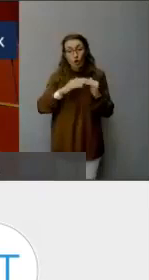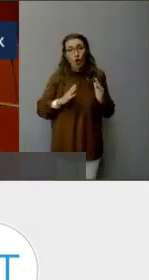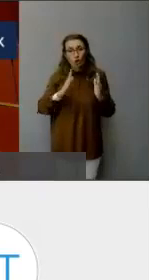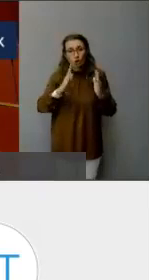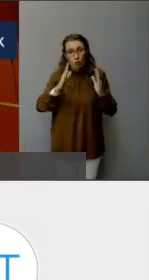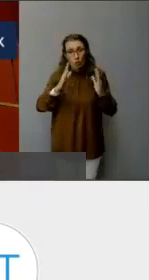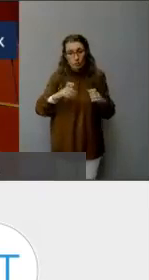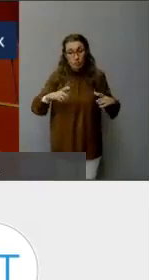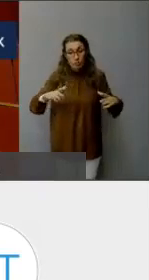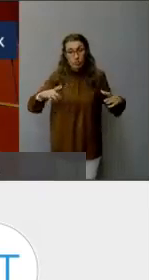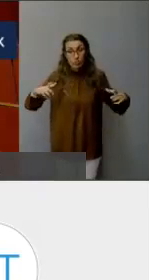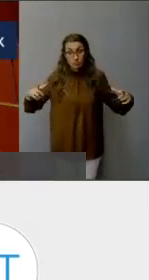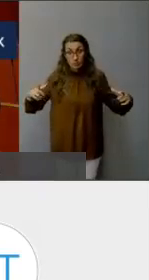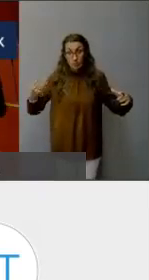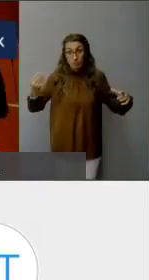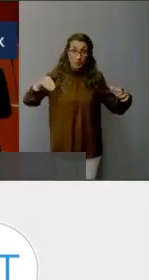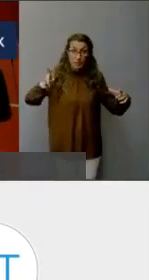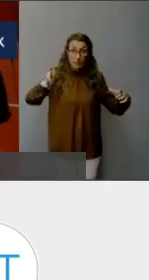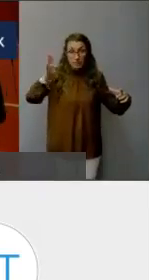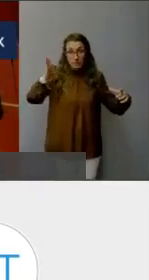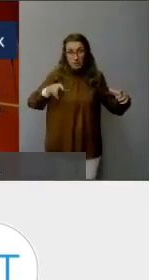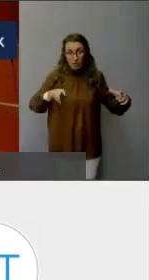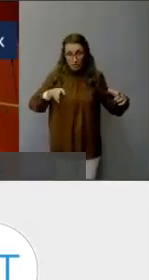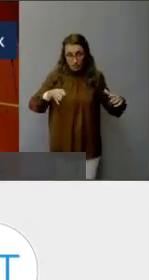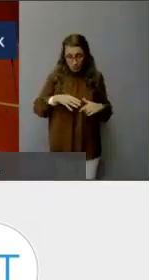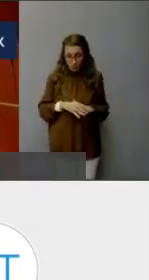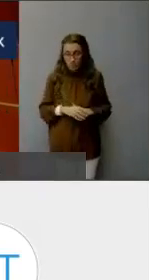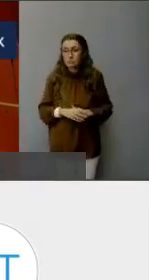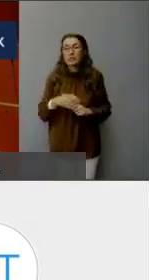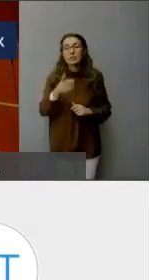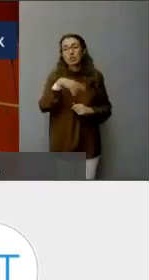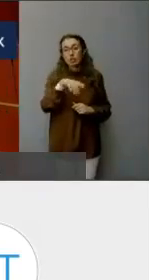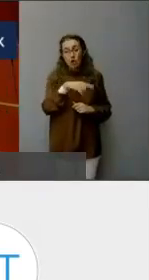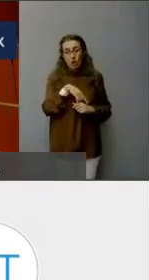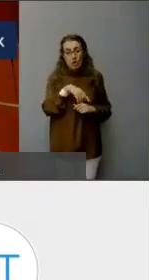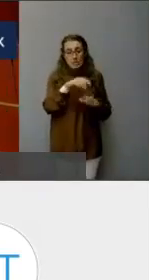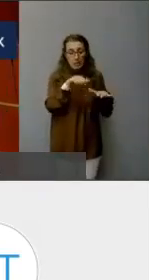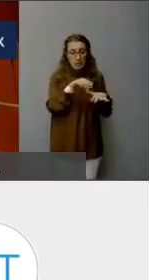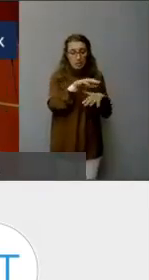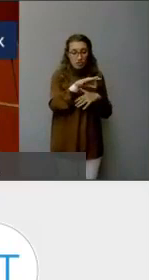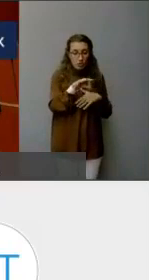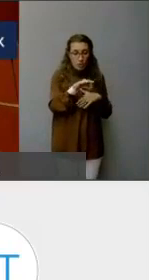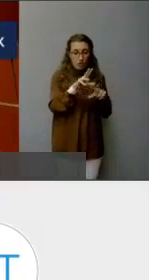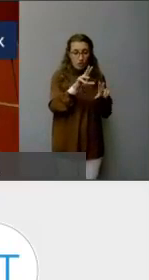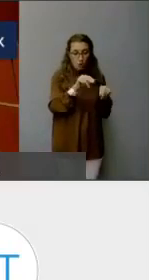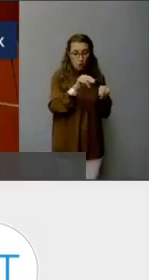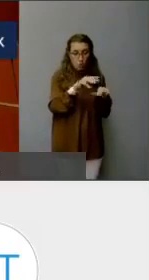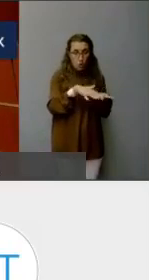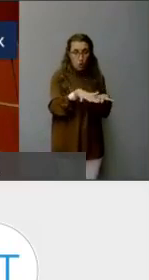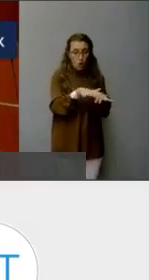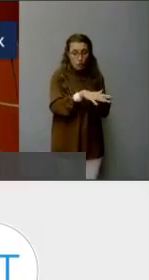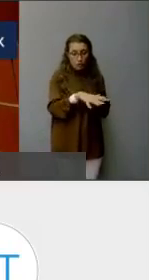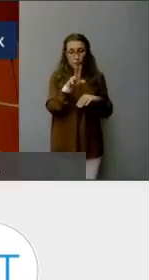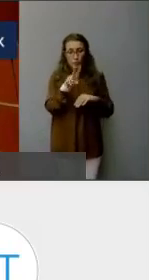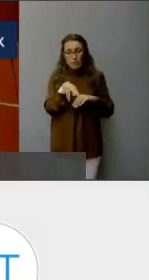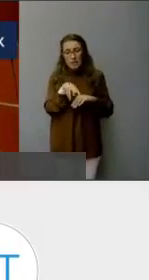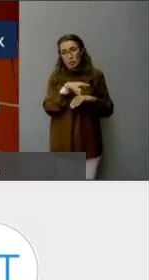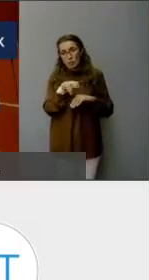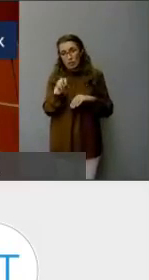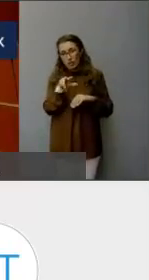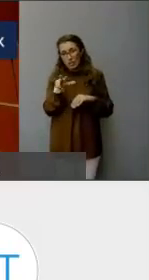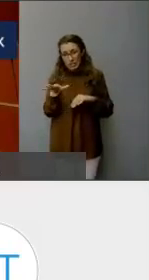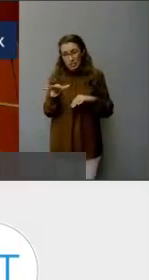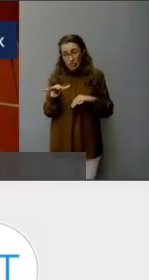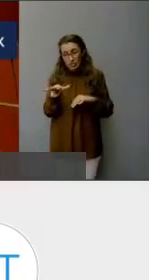fino al 20 per cento quindi noi i sostanzialmente li diamo 3570 mitri quali delle nuove costruzioni 2235 di